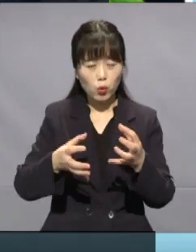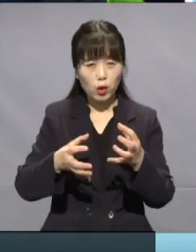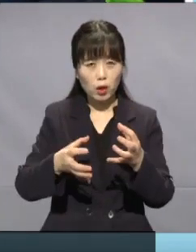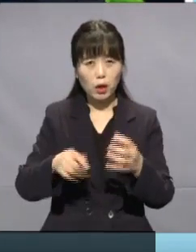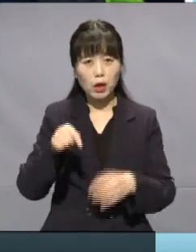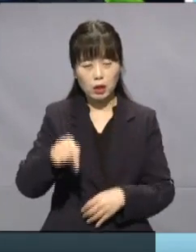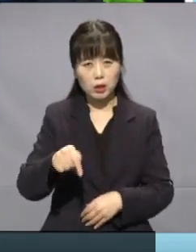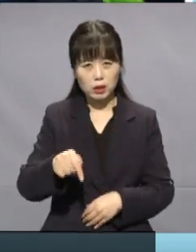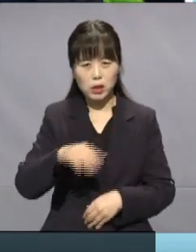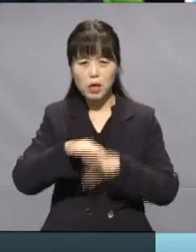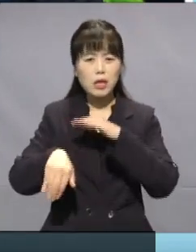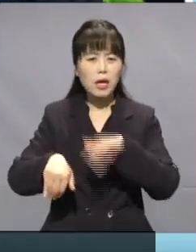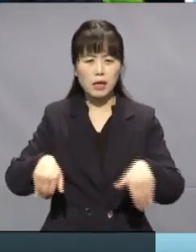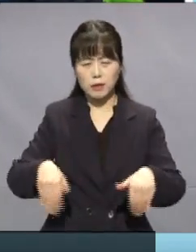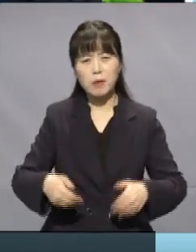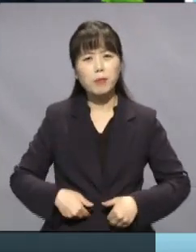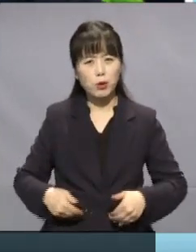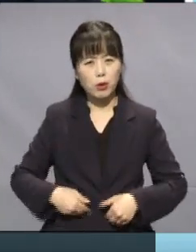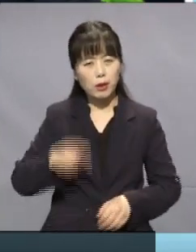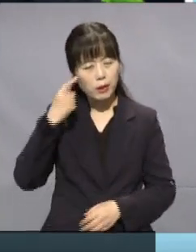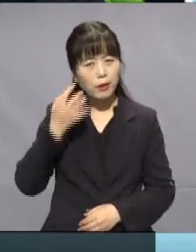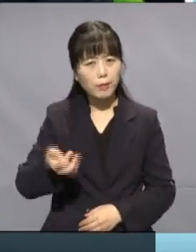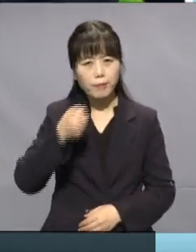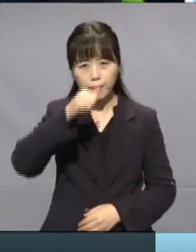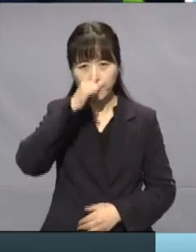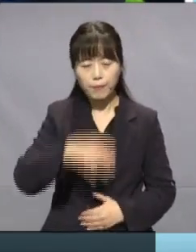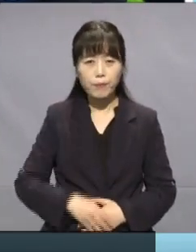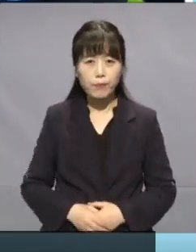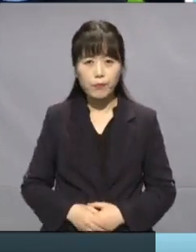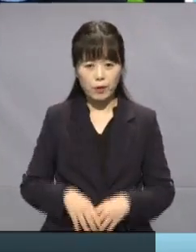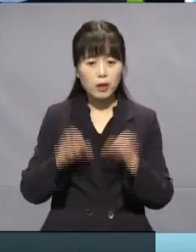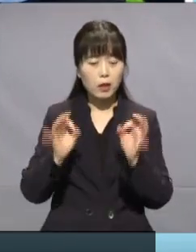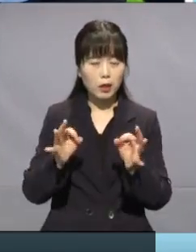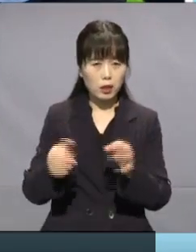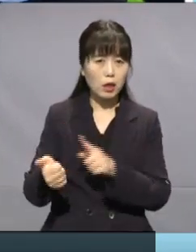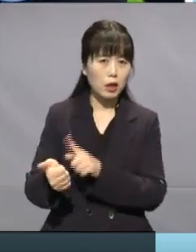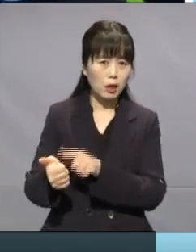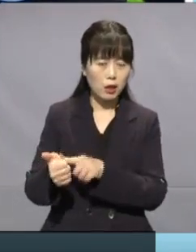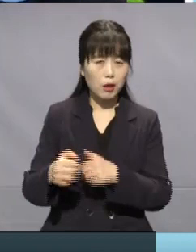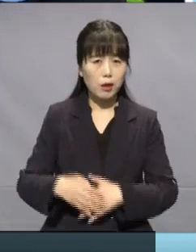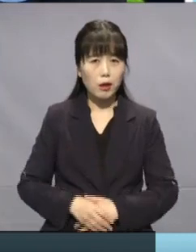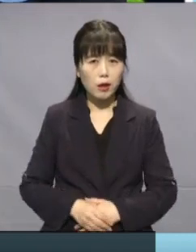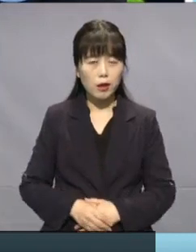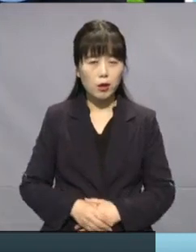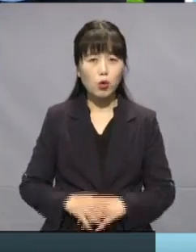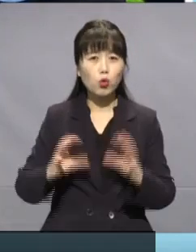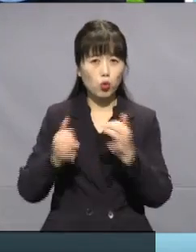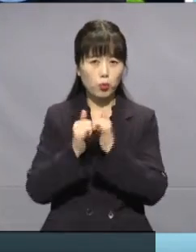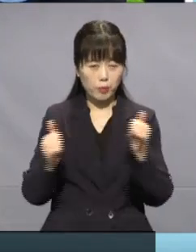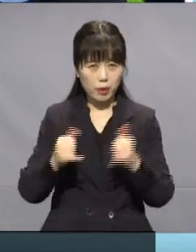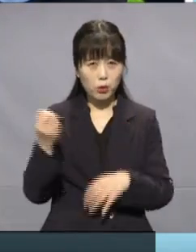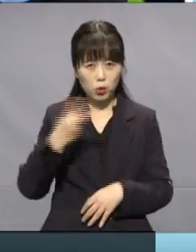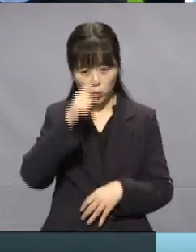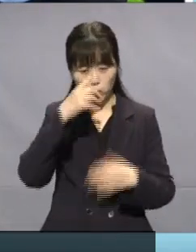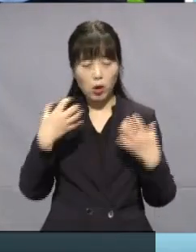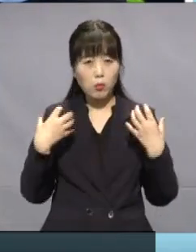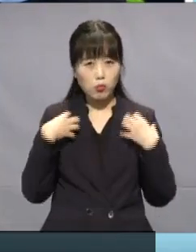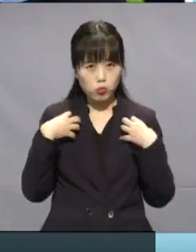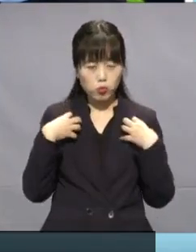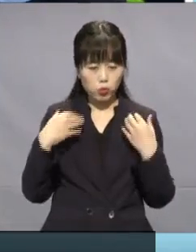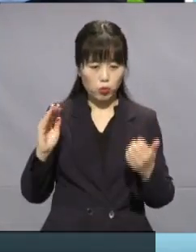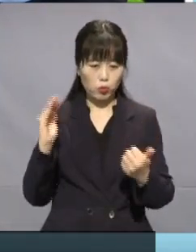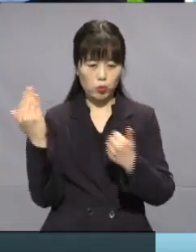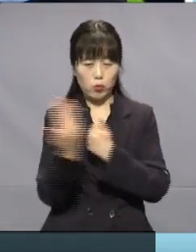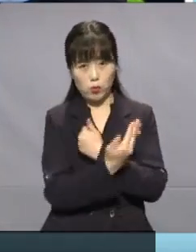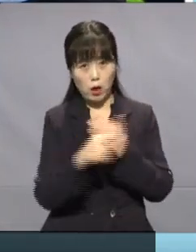당연히 당국이 개입을 해야 된다고 저는 생각을 해요 은행이야말로 사실은 그 국민 그다음에 정부의 어떤